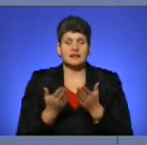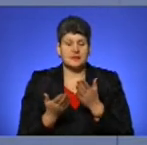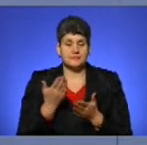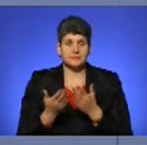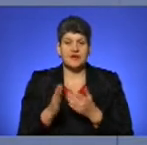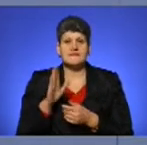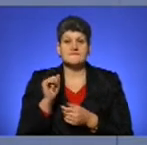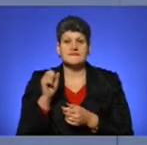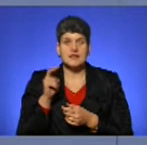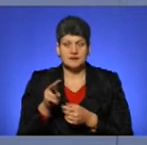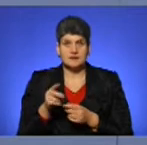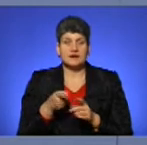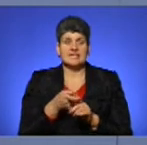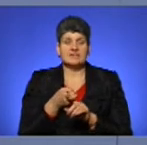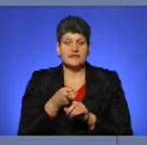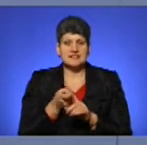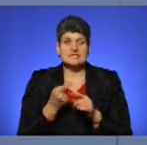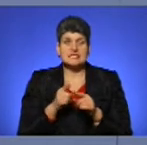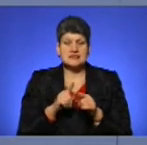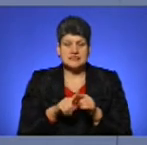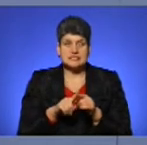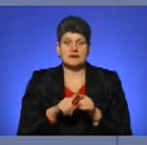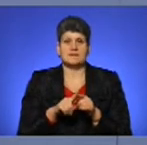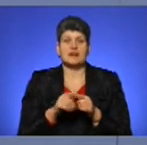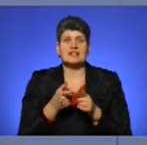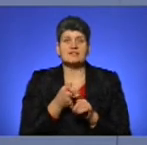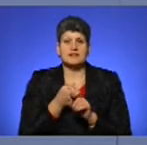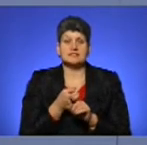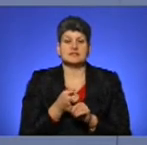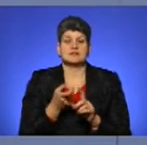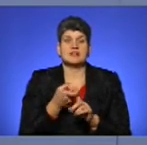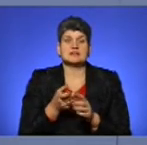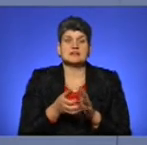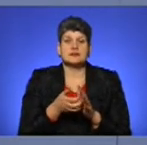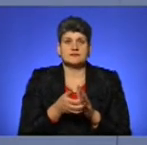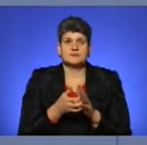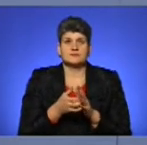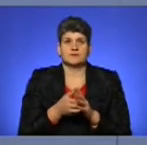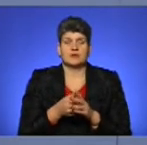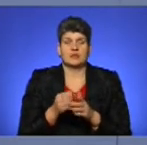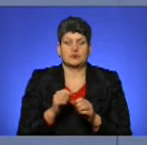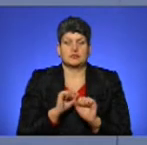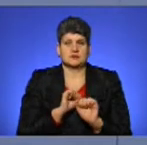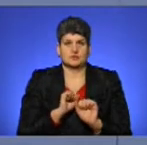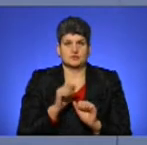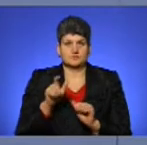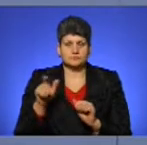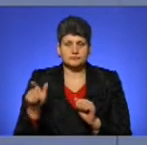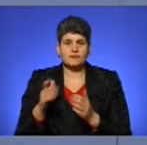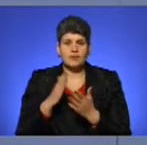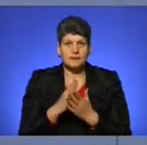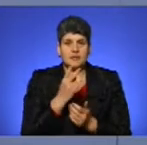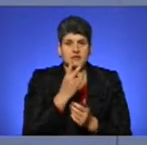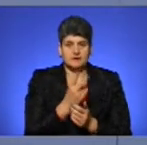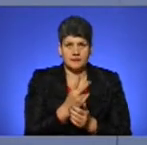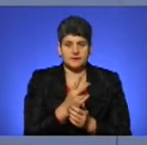ВІЛ-інфекція – це інфекція, викликана вірусом імунодефіциту людини. І має два фактично перебігу. ВІЛ-інфекція